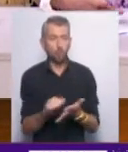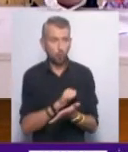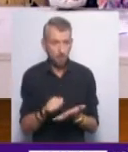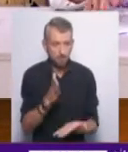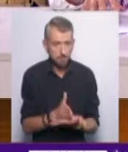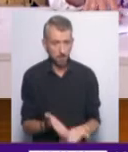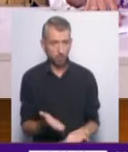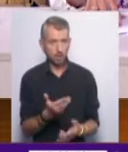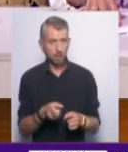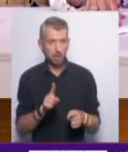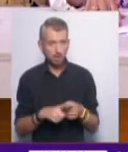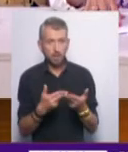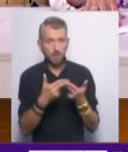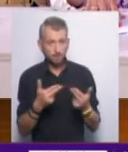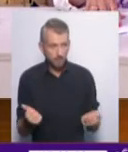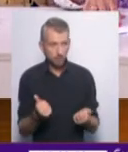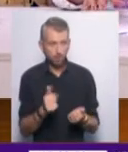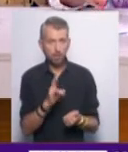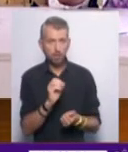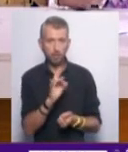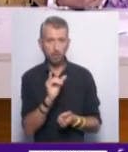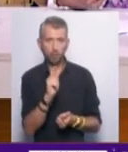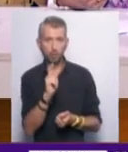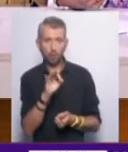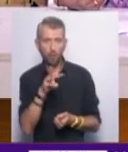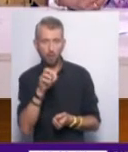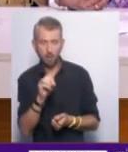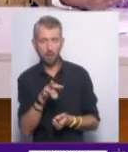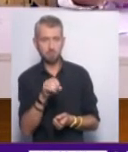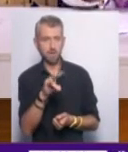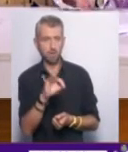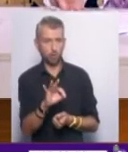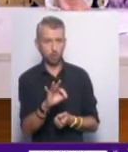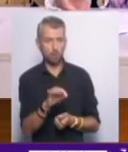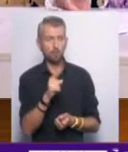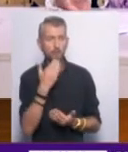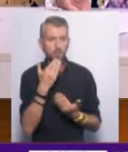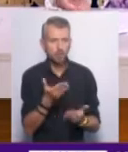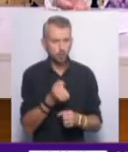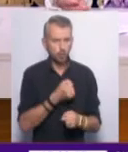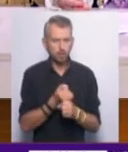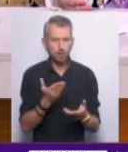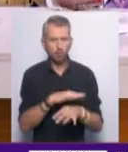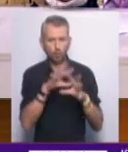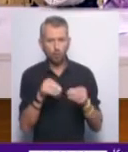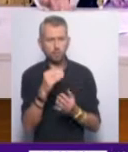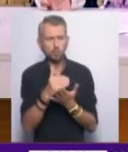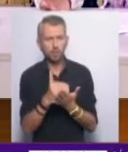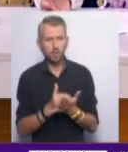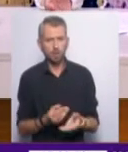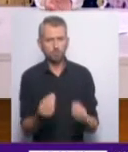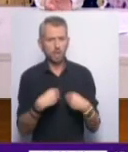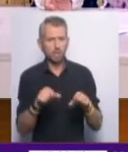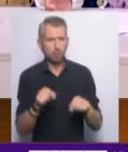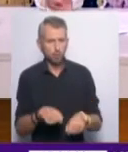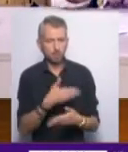мають, це вже визнано нерухомим майном. Вони звертаються про те, що розробіть якусь комплексну програму, дайте можливість,